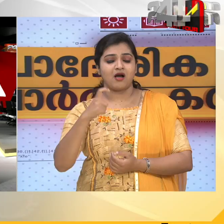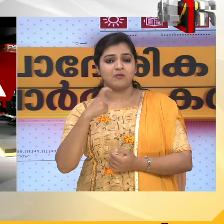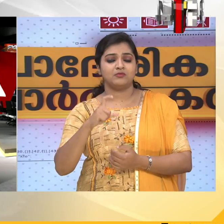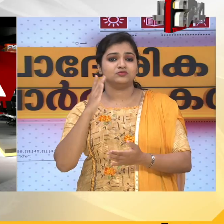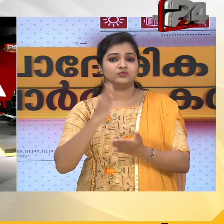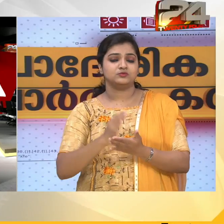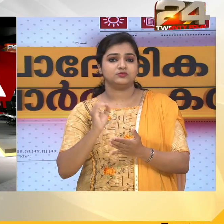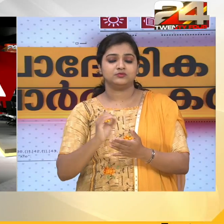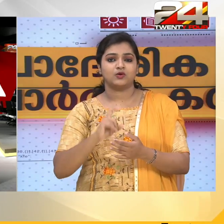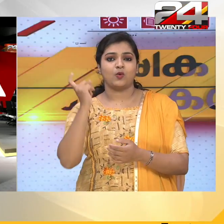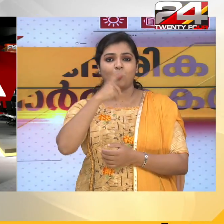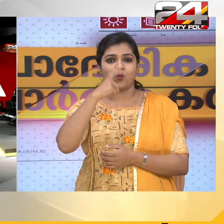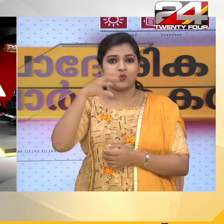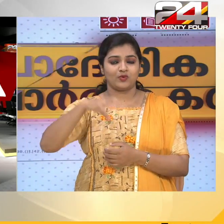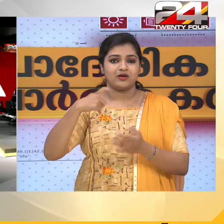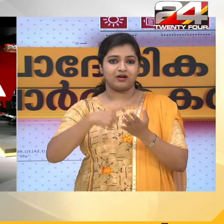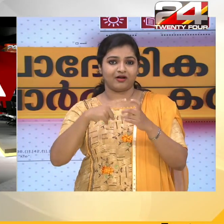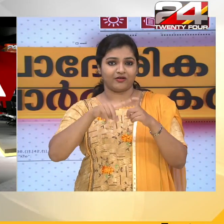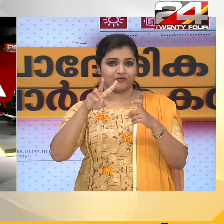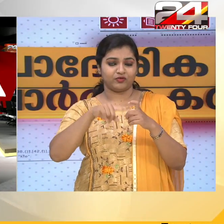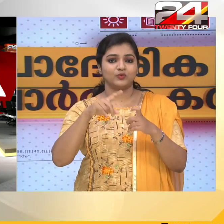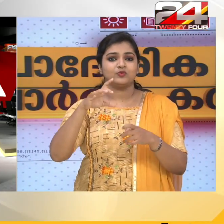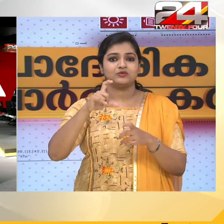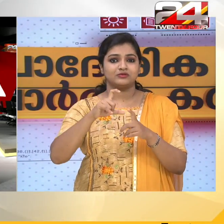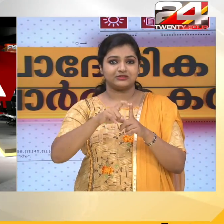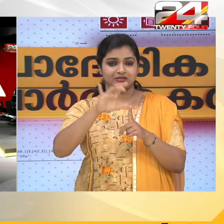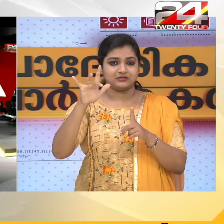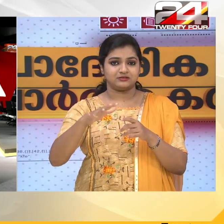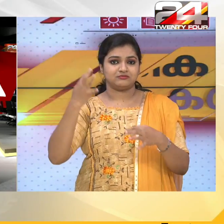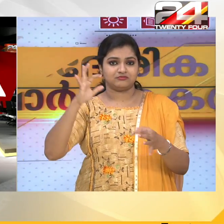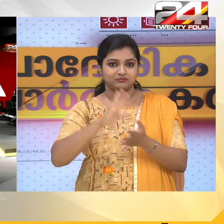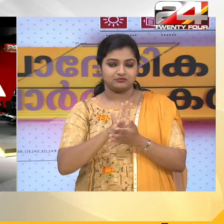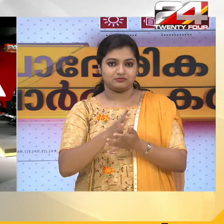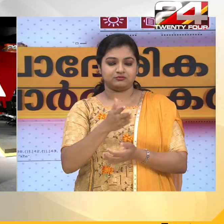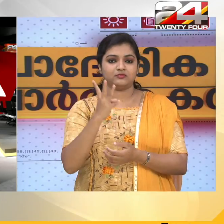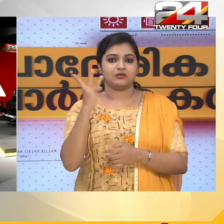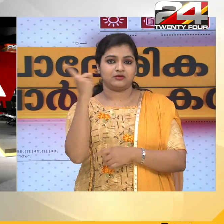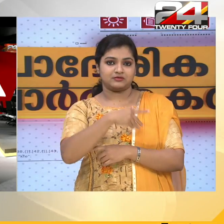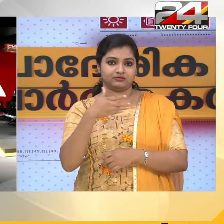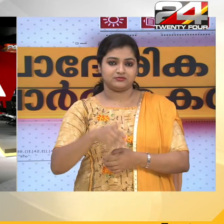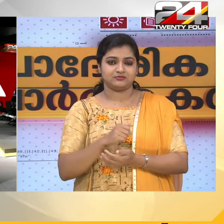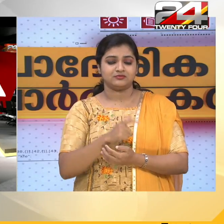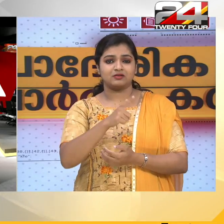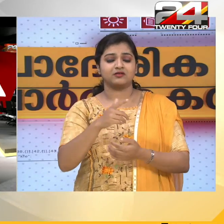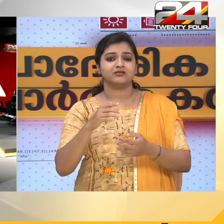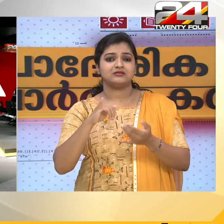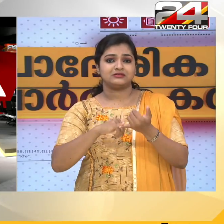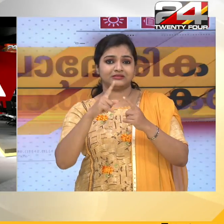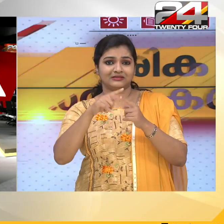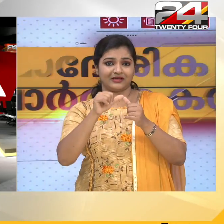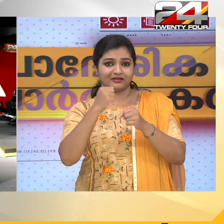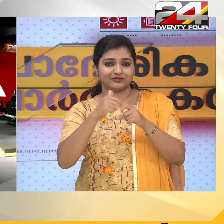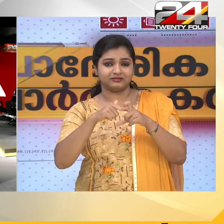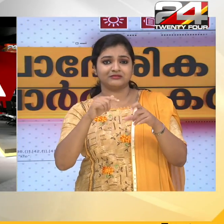പരാതികൾ ഒഴിയാതെ കോഴിക്കോട് റവന്യൂ ജില്ലാ കലോത്സവത്തിന്റെ 3ാം ദിനവും വേദികളുടെ സൗകര്യക്കുറവുകളും മത്സരങ്ങൾ ആരംഭിക്കാൻ വൈകിയതും